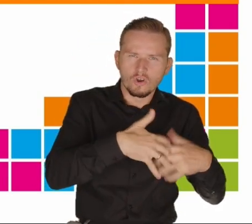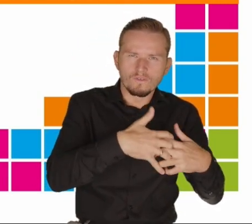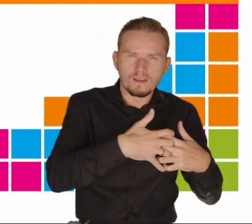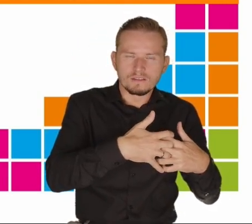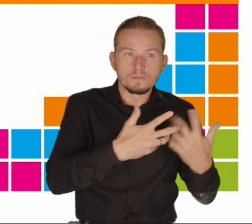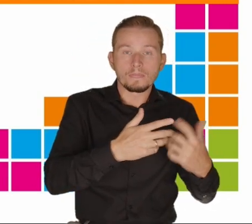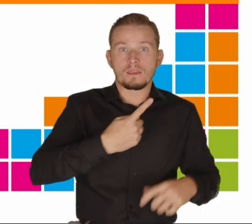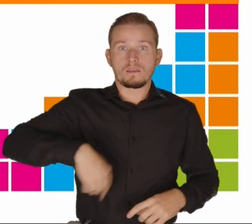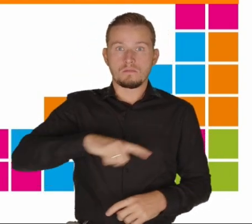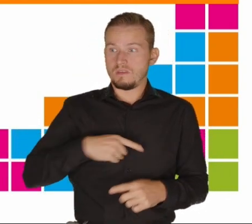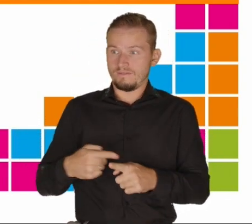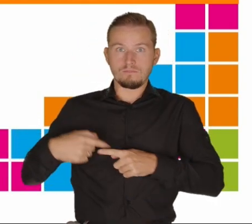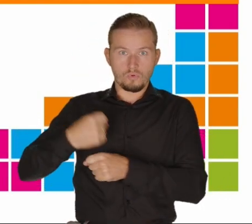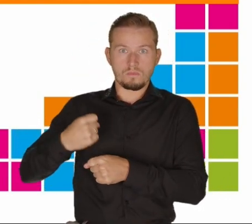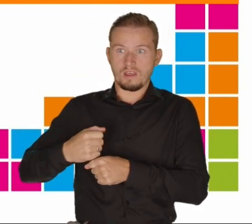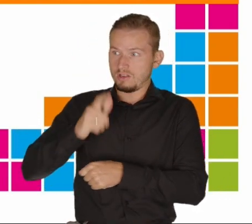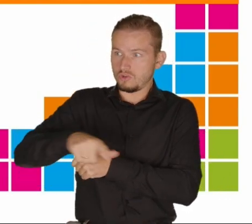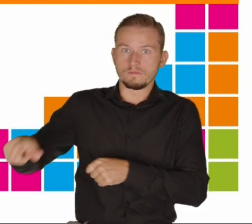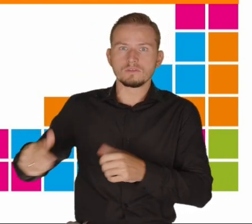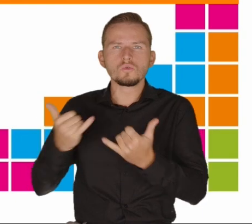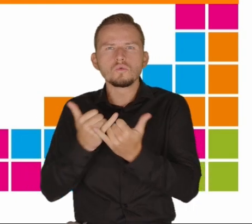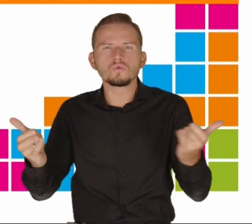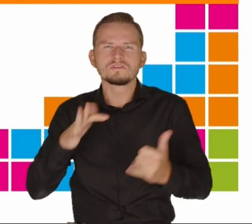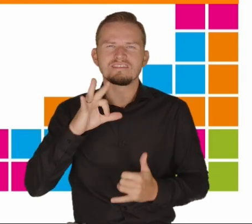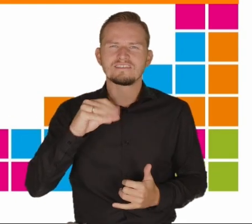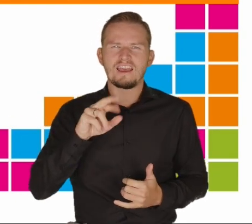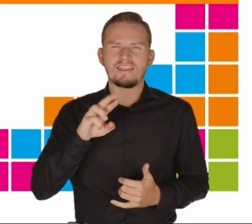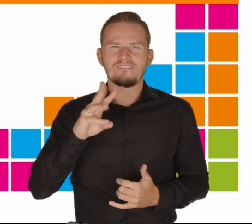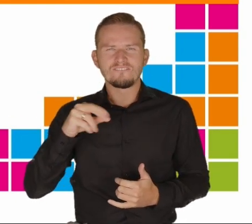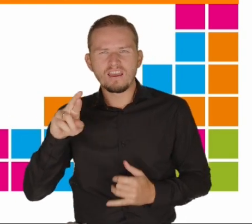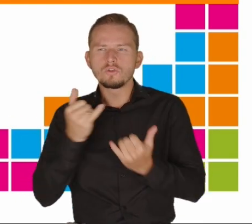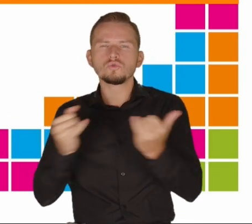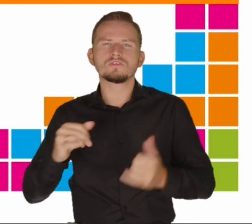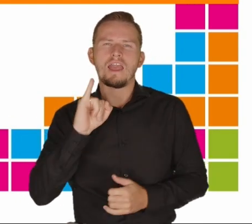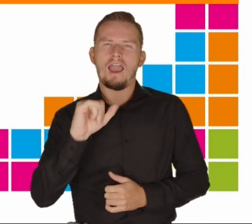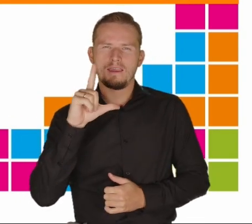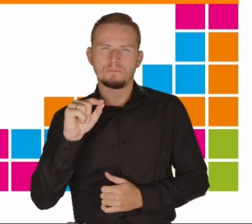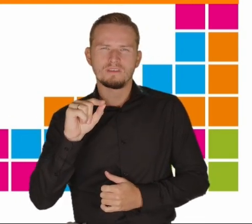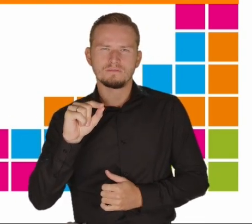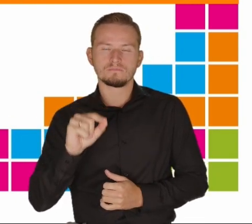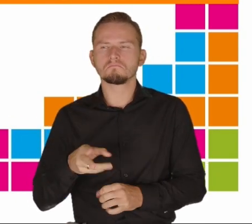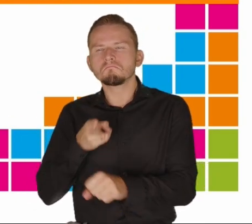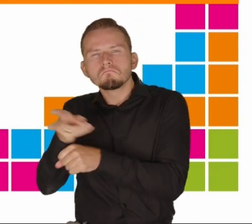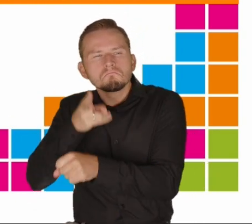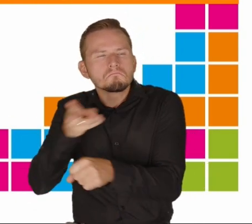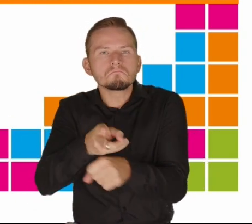ze współpracownikami z różnych serwerów, z różnych IP, wchodząc w dialogi